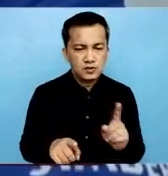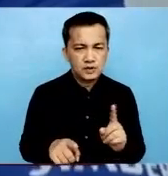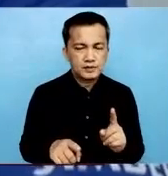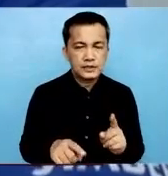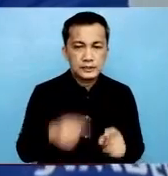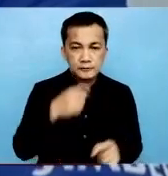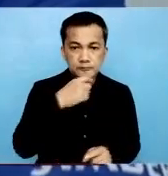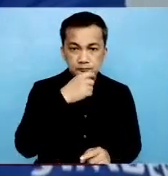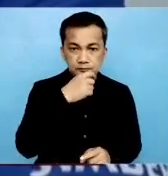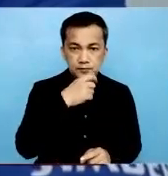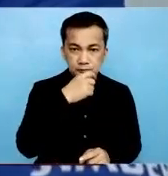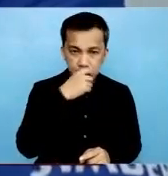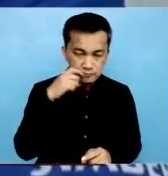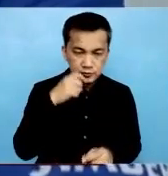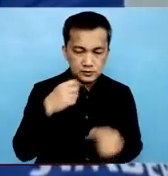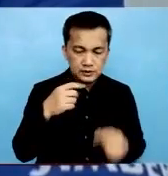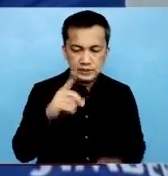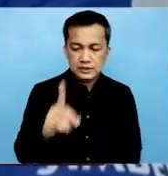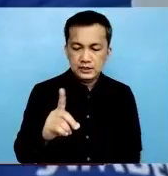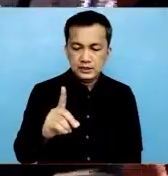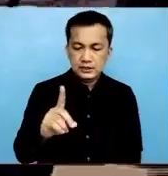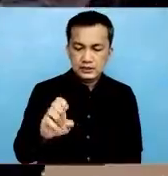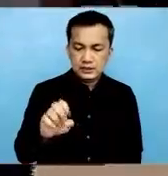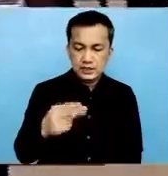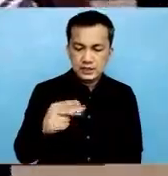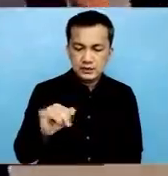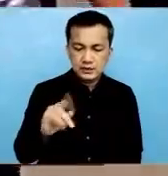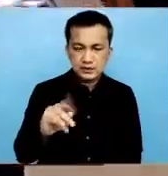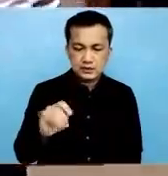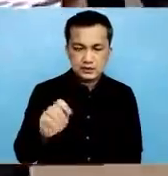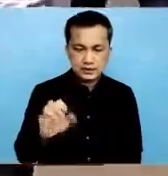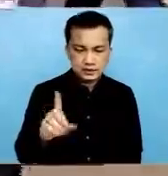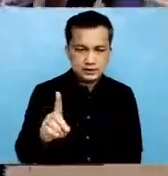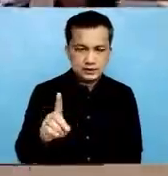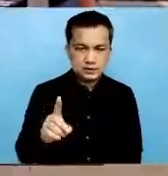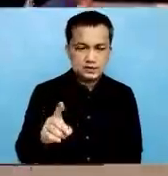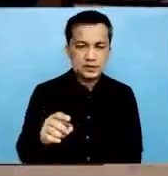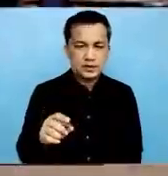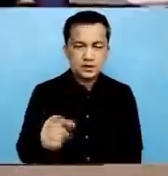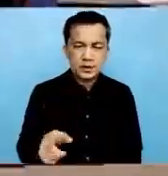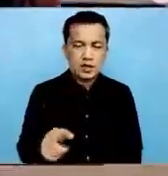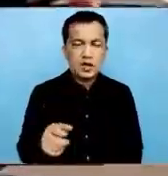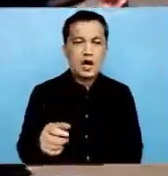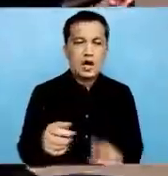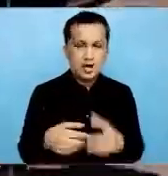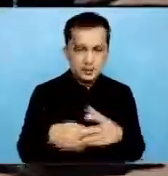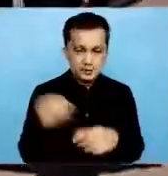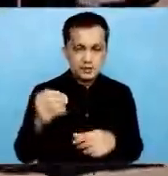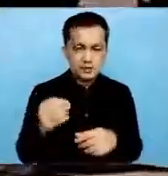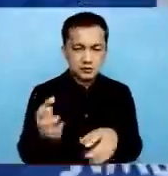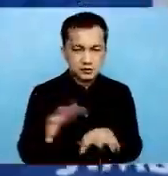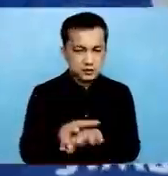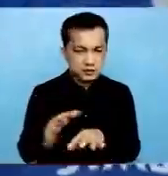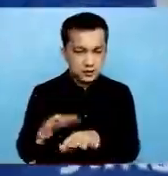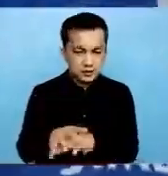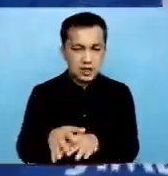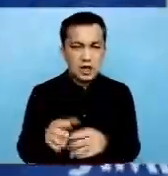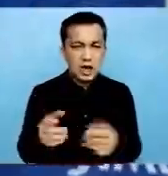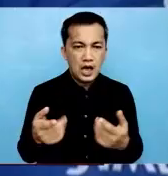na. Pag ma-dehydrated tayo, mag-electrolyte imbalance, lalabas na yung mga komplikasyon,